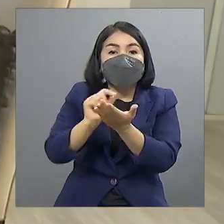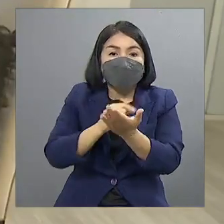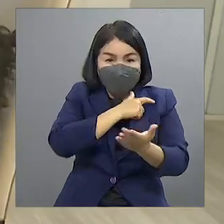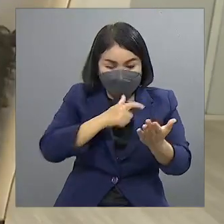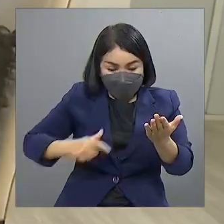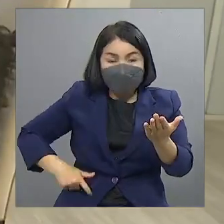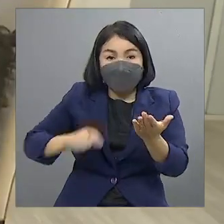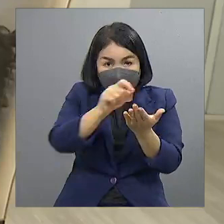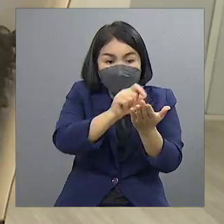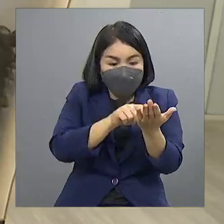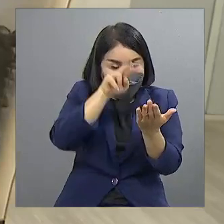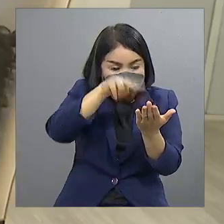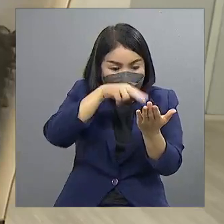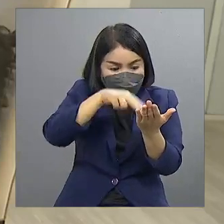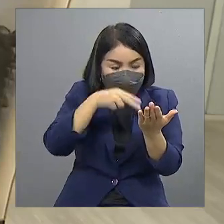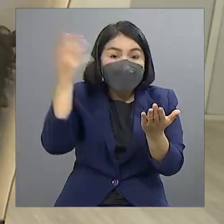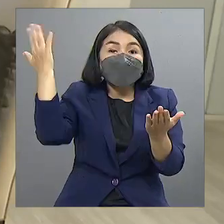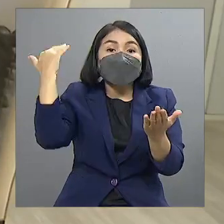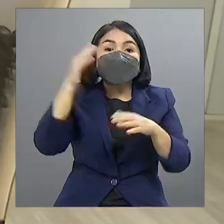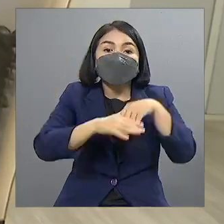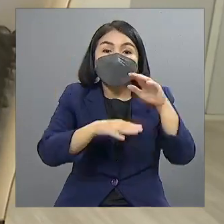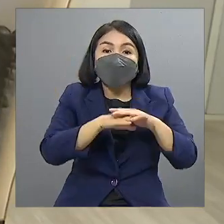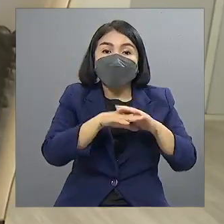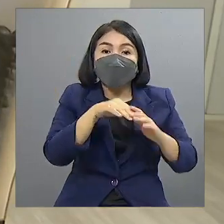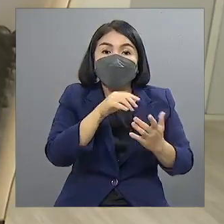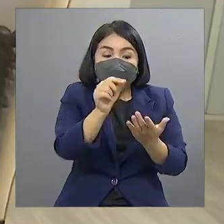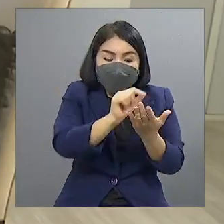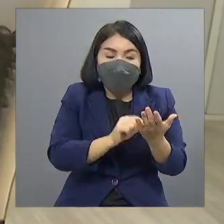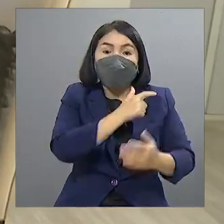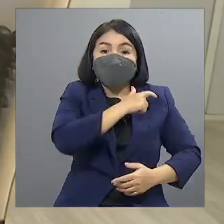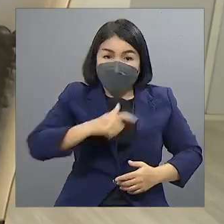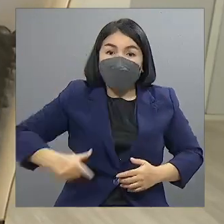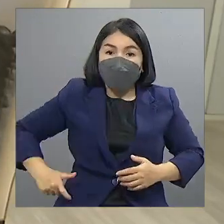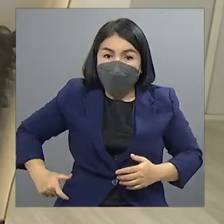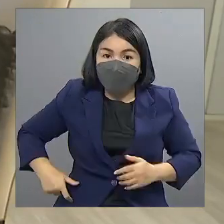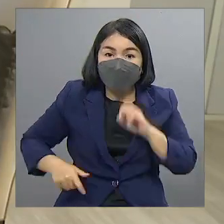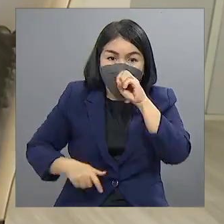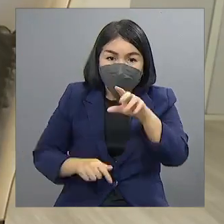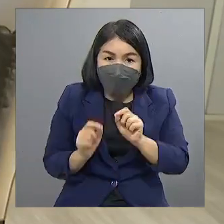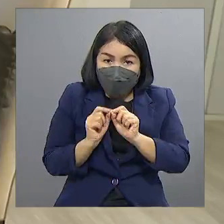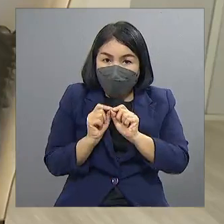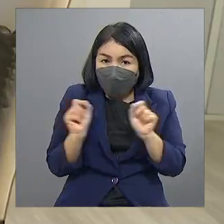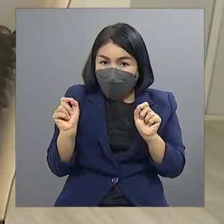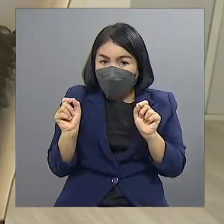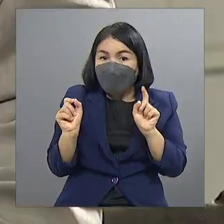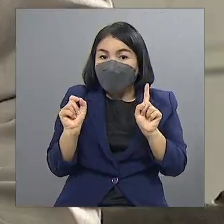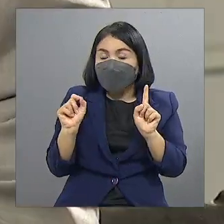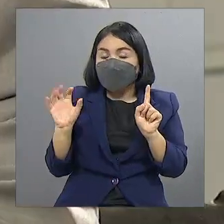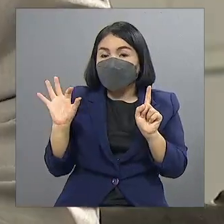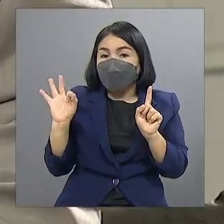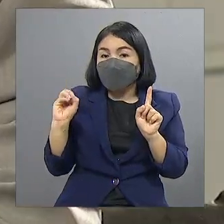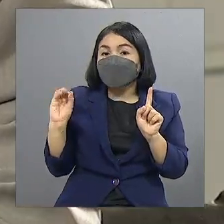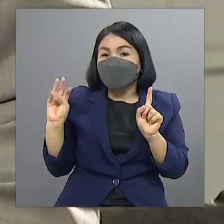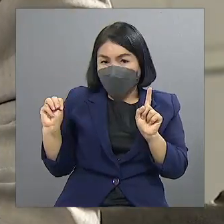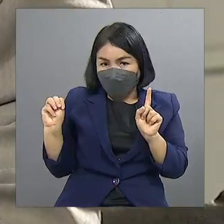อันนี้เป็นพระราชหัตถ์เลขาคือเป็นพระราชดำรัสเลยนะครับว่าความยาวประมาณ 1-90 เมตร ครับ ความกว้